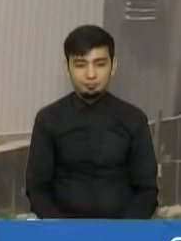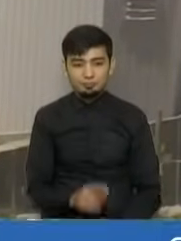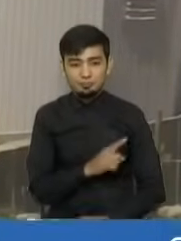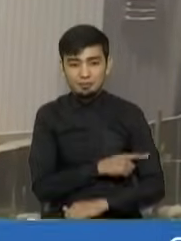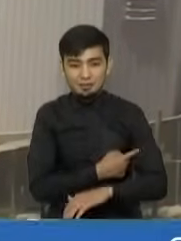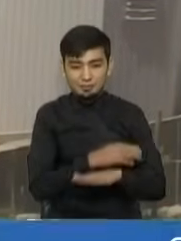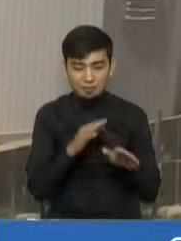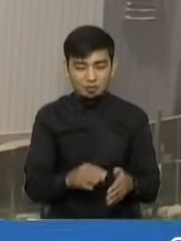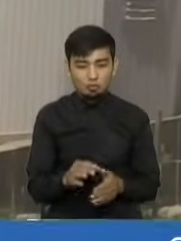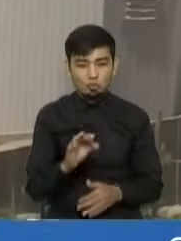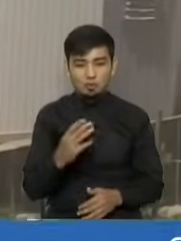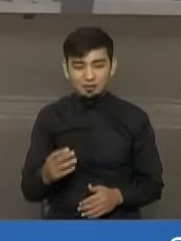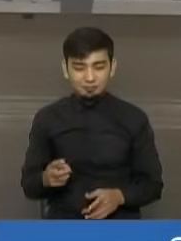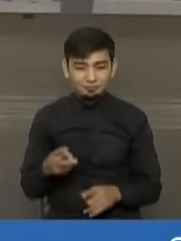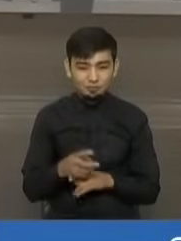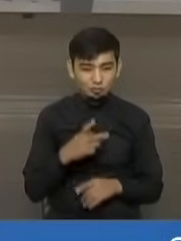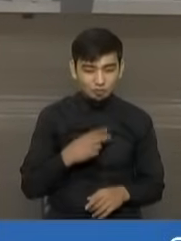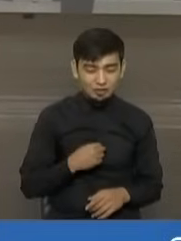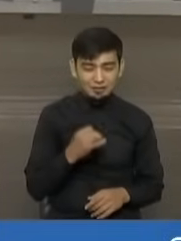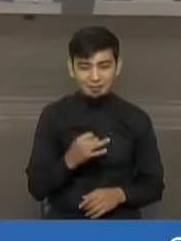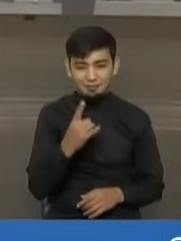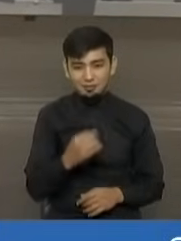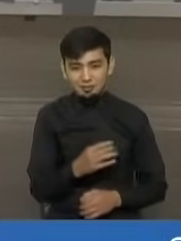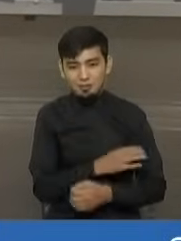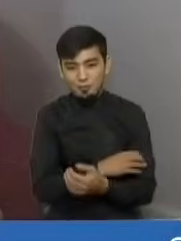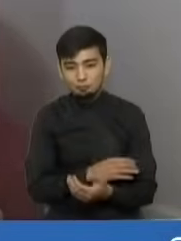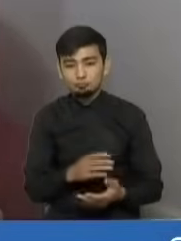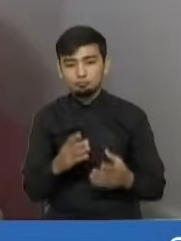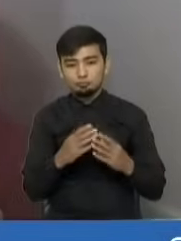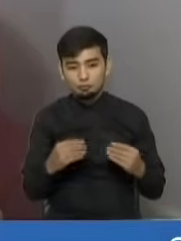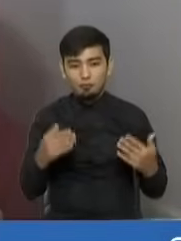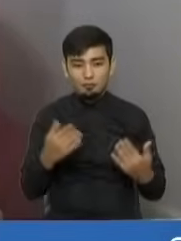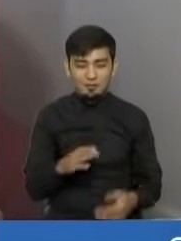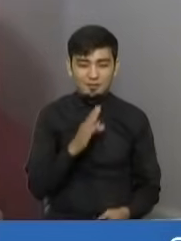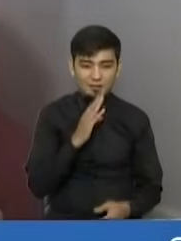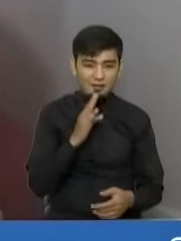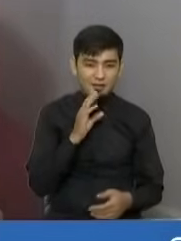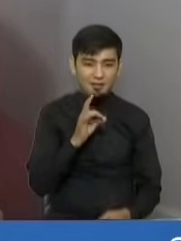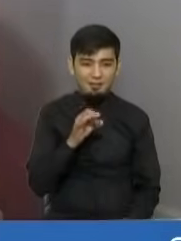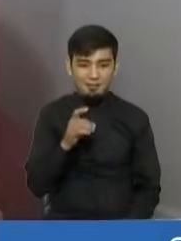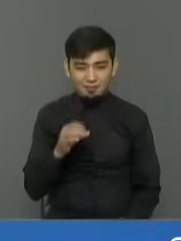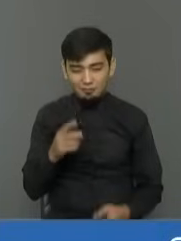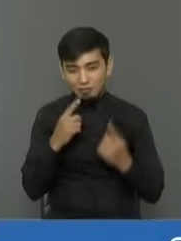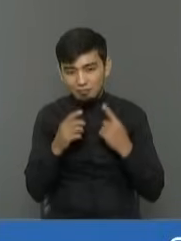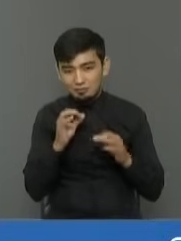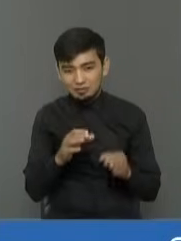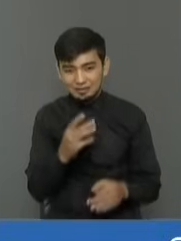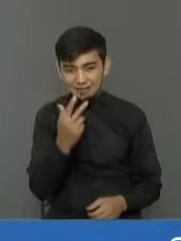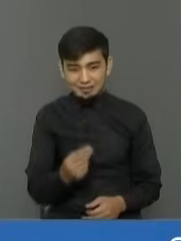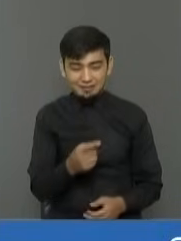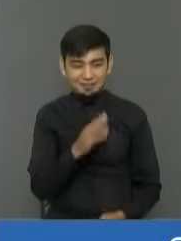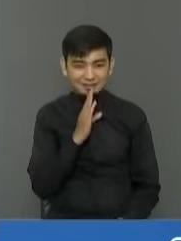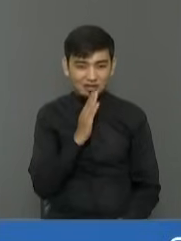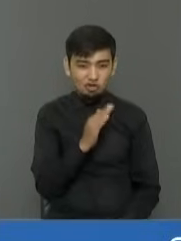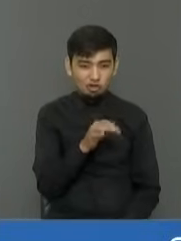Ауруханаға жедел жәрдеммен барған қызымның бір тәулікте денесі қайтты дейді көзіне жас толған Райхан Жорақұлова. Үш күн бұрын кішкентай